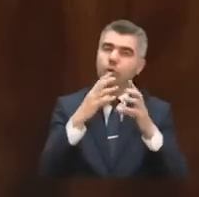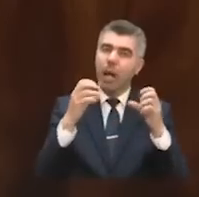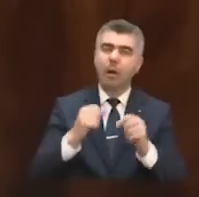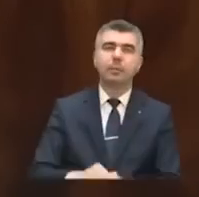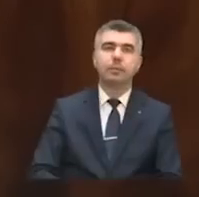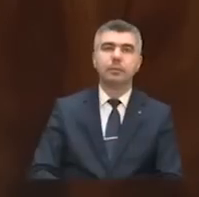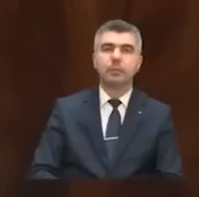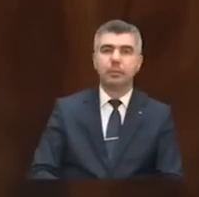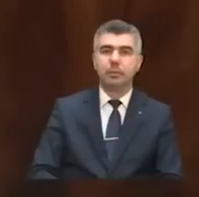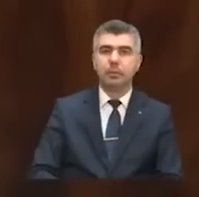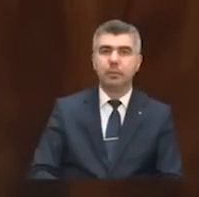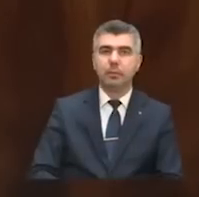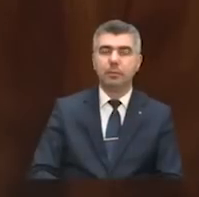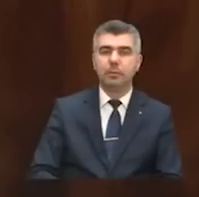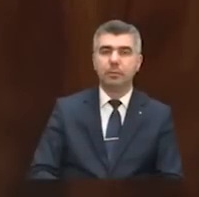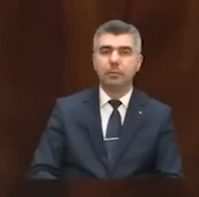اولا